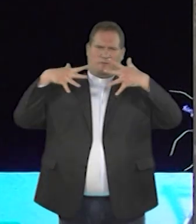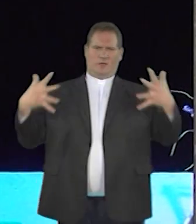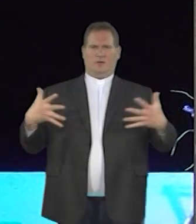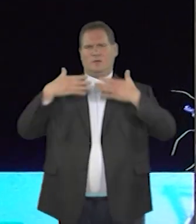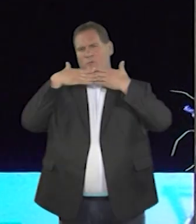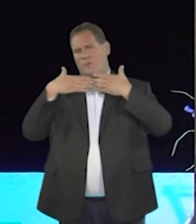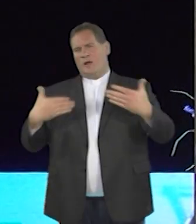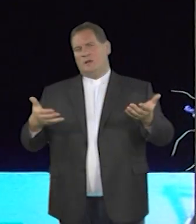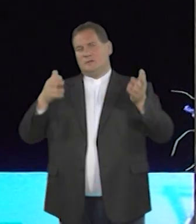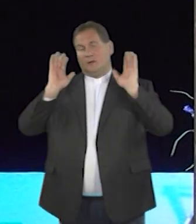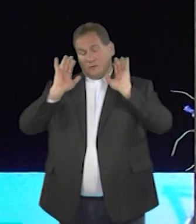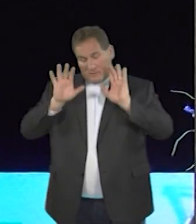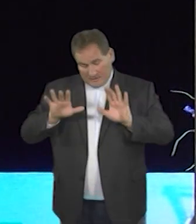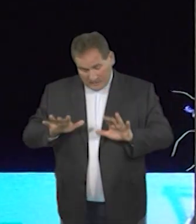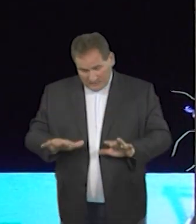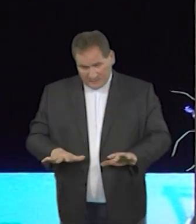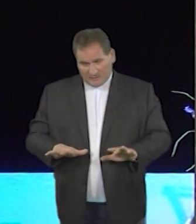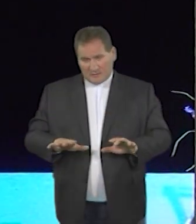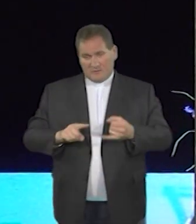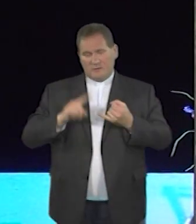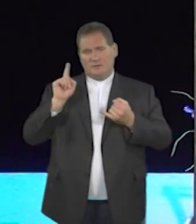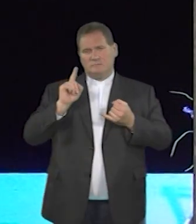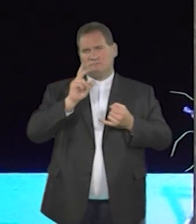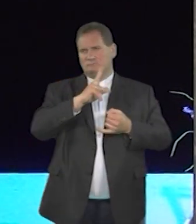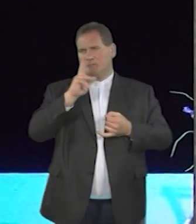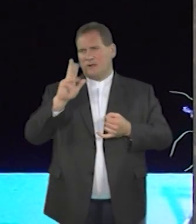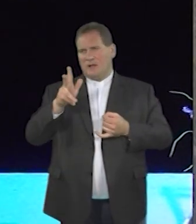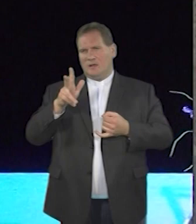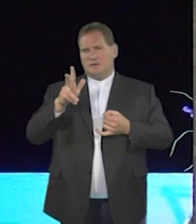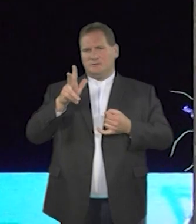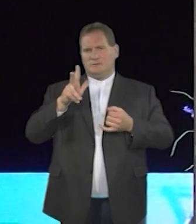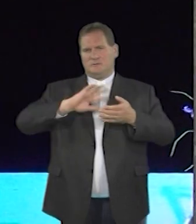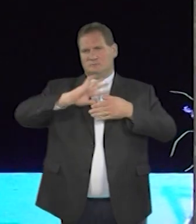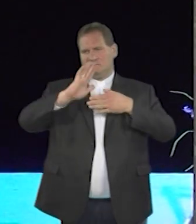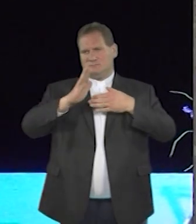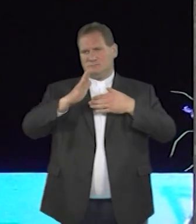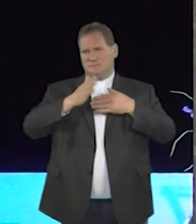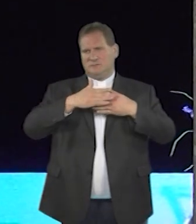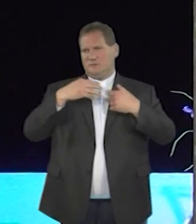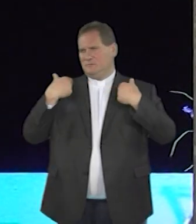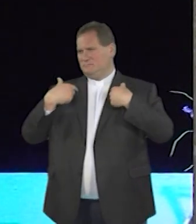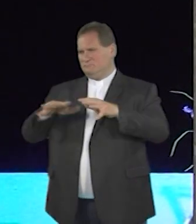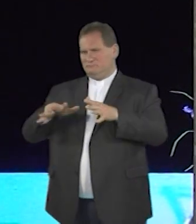łaskę kłaniał się wdzięcznie i każdy się od wesela wykręcił zręcznie.